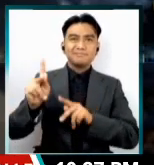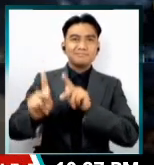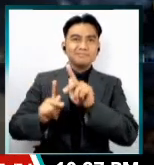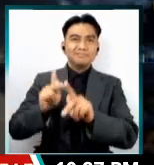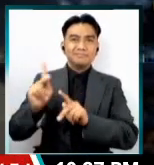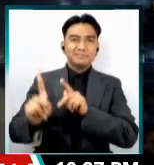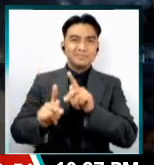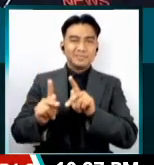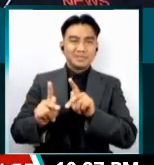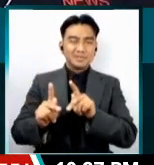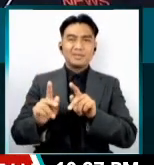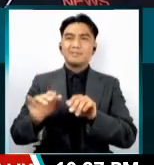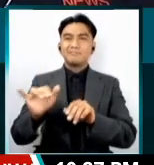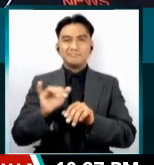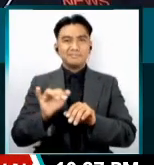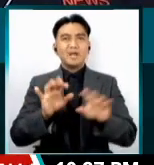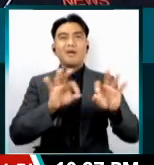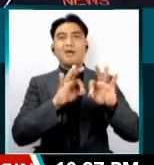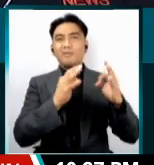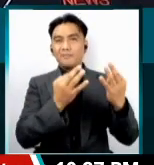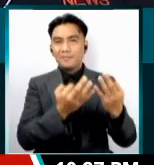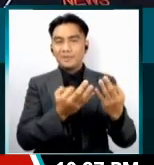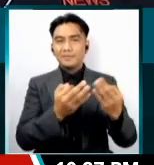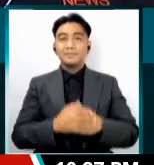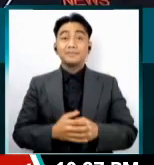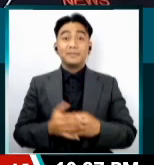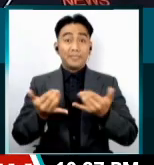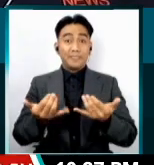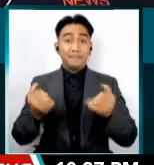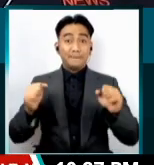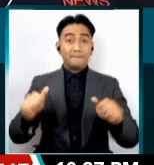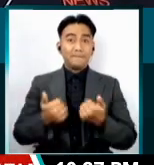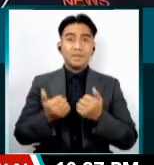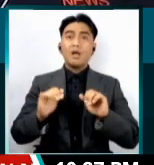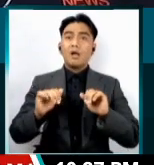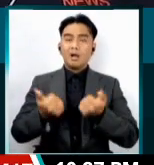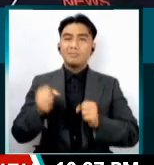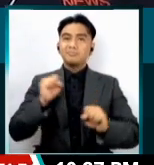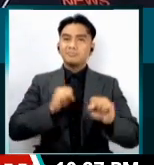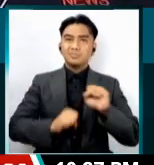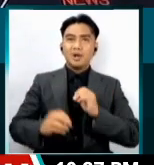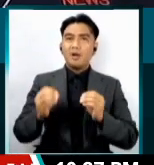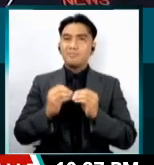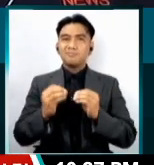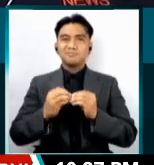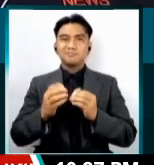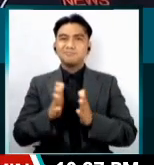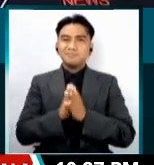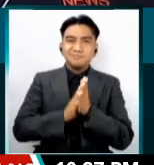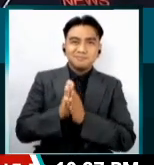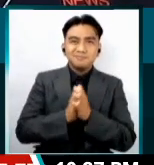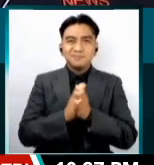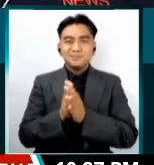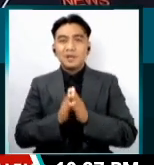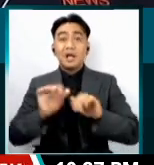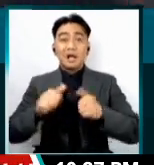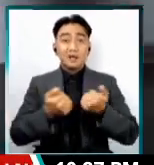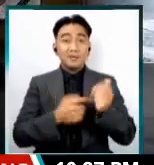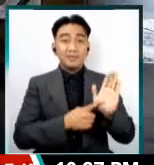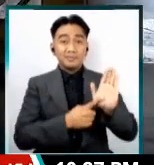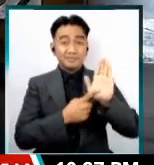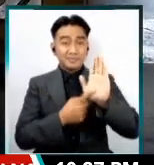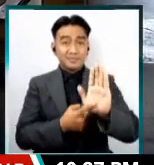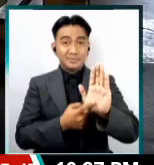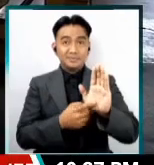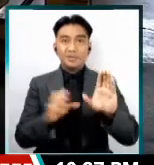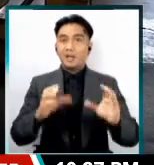fun and engaging way. Ang challenge nga doon, how to make science more interesting than how it is presented in a classroom setting.